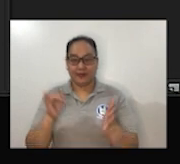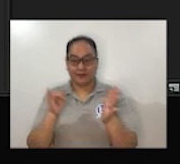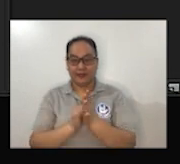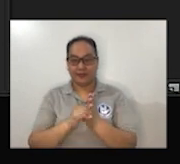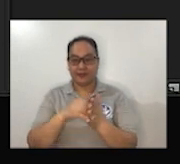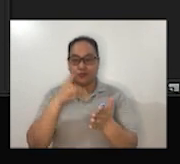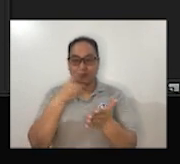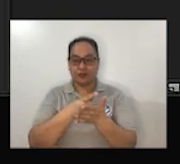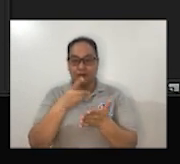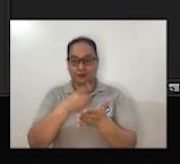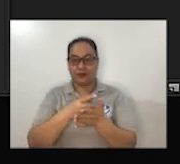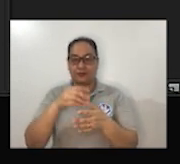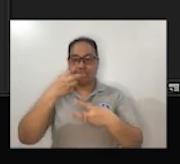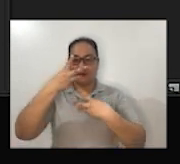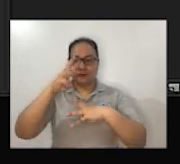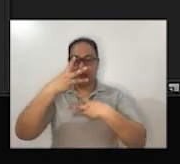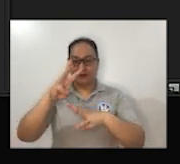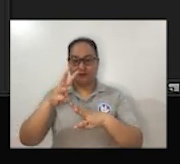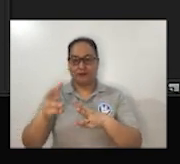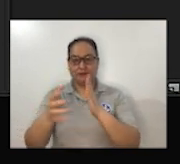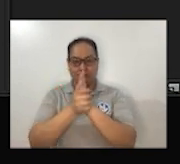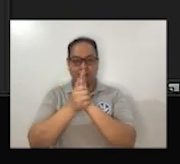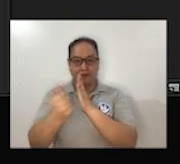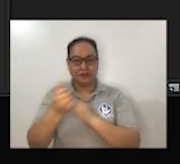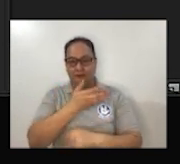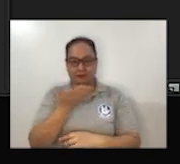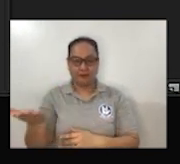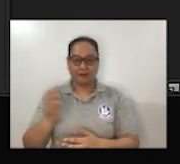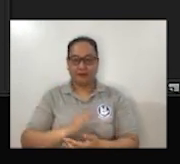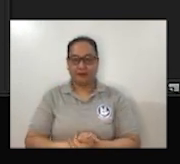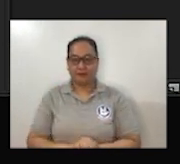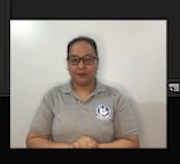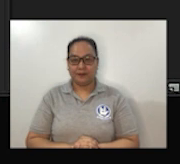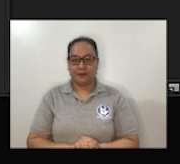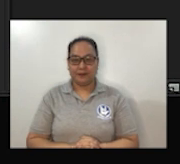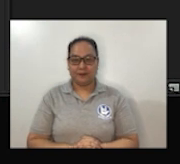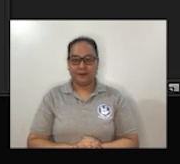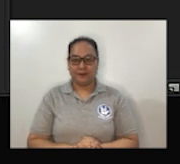Yan ay document window. Napakagaling naman.